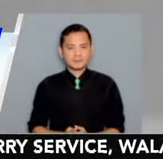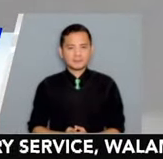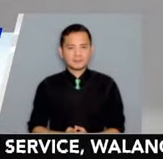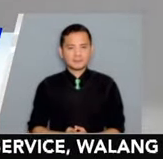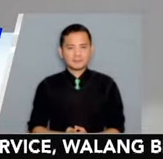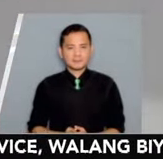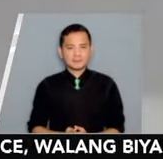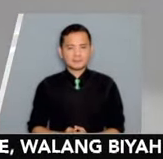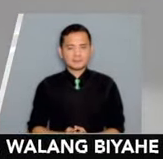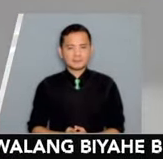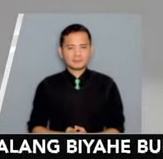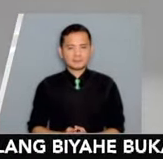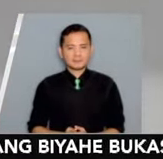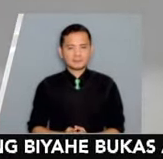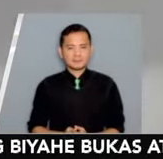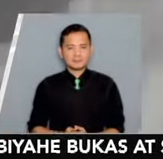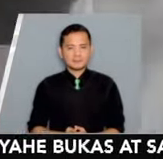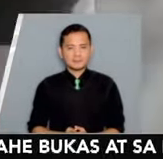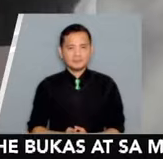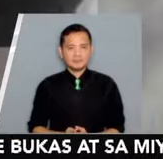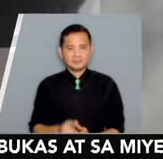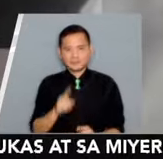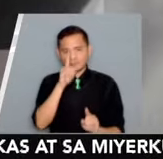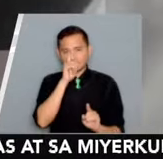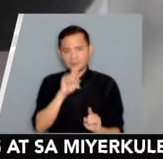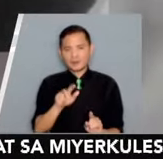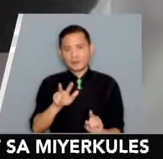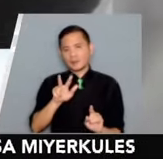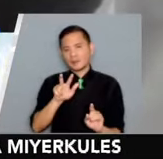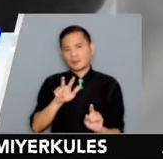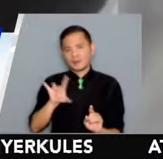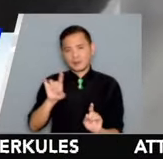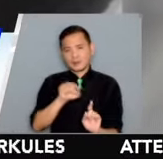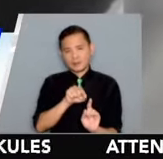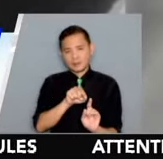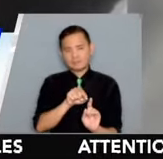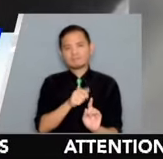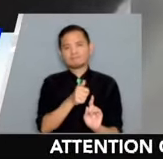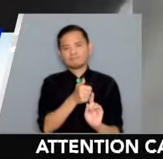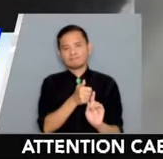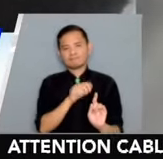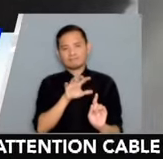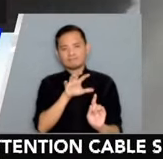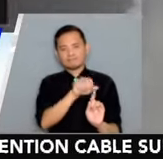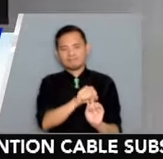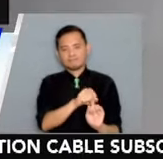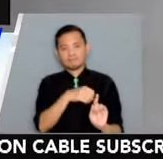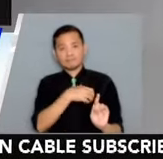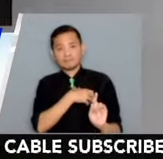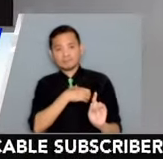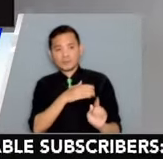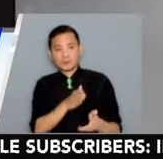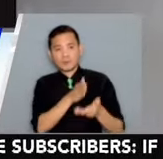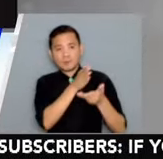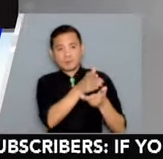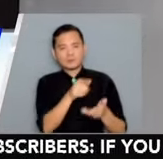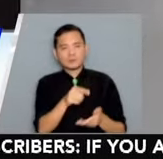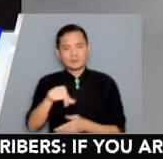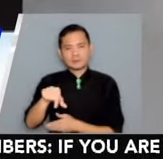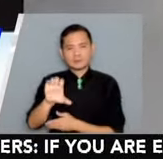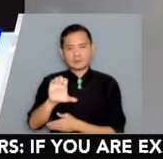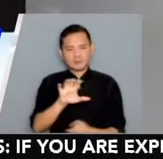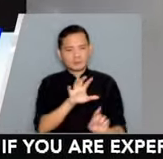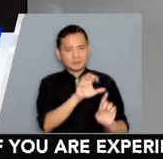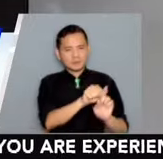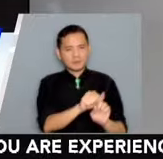Walang kawalang 39 anyos na lalaki ng arestoy ng mga pulis sa Barangay Damayang Lagi, Quezon City. Halos 7,000 pisong halaga ng